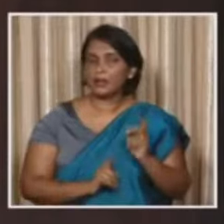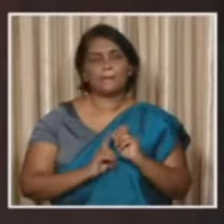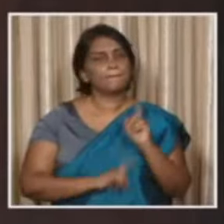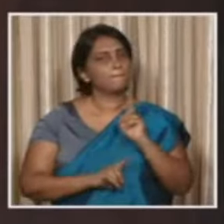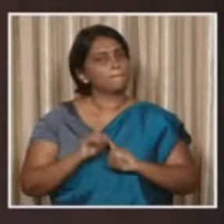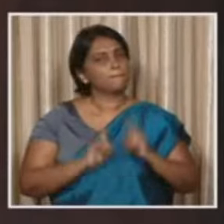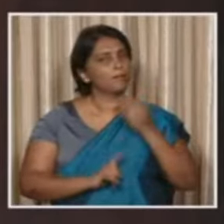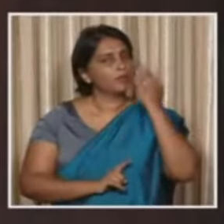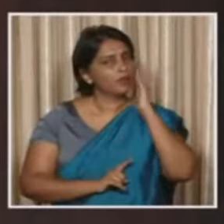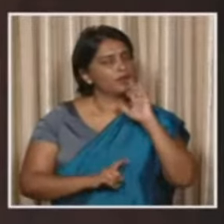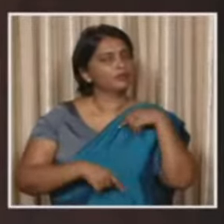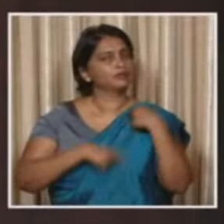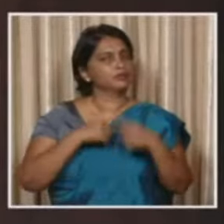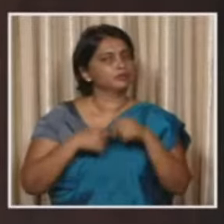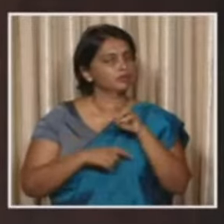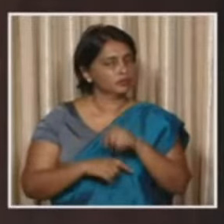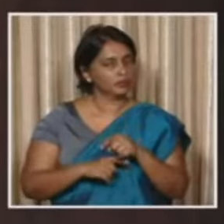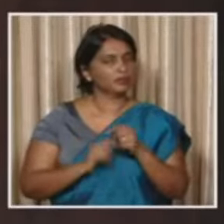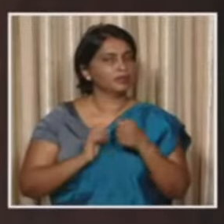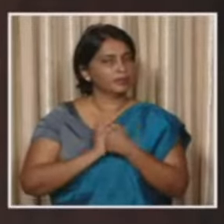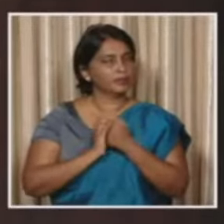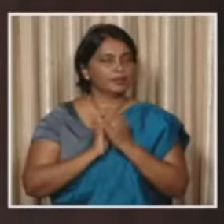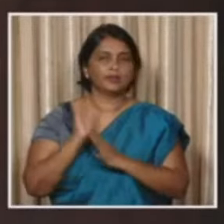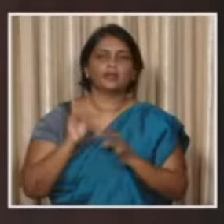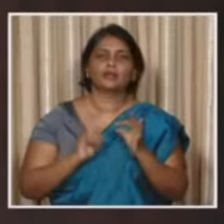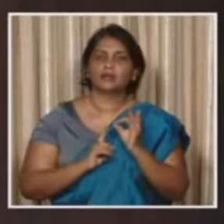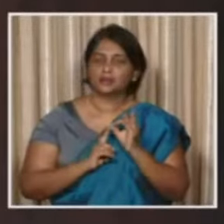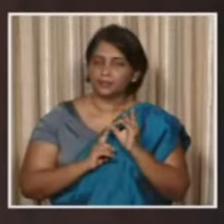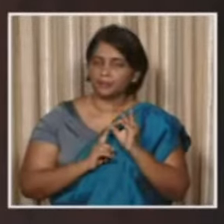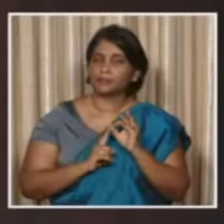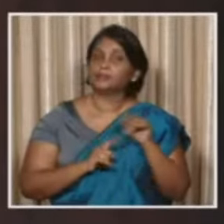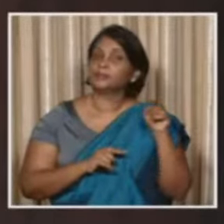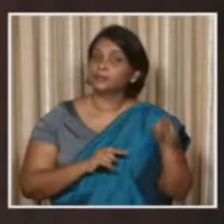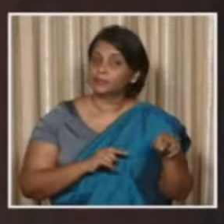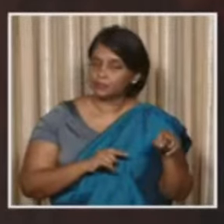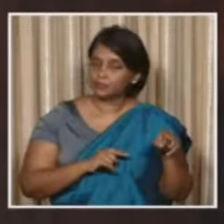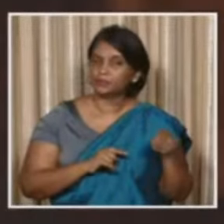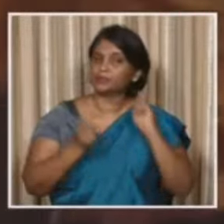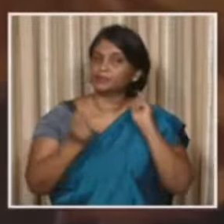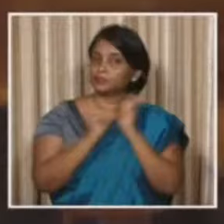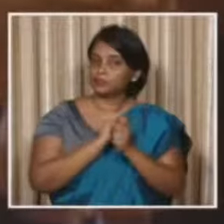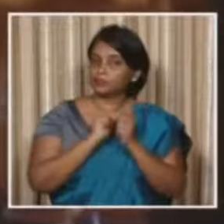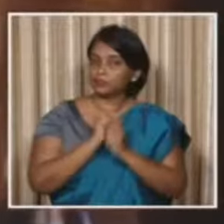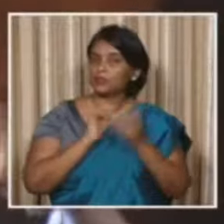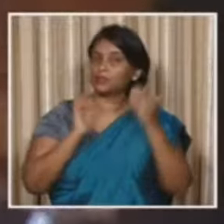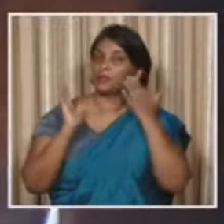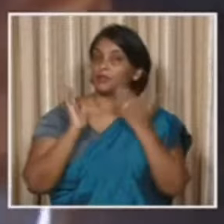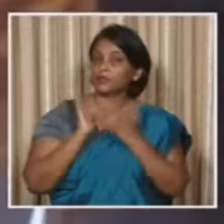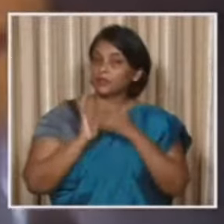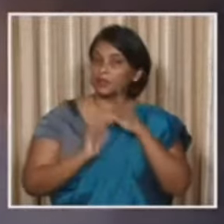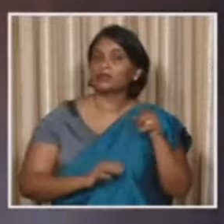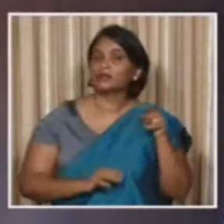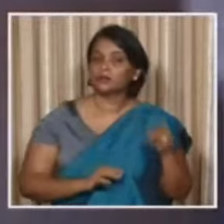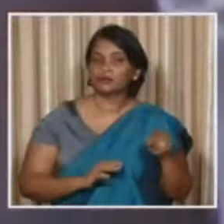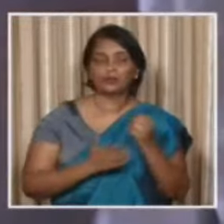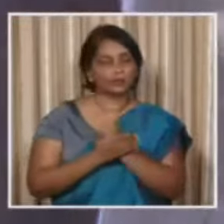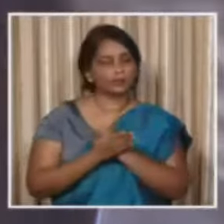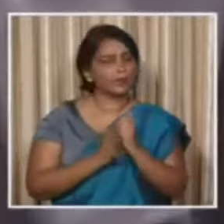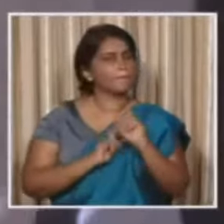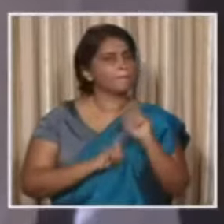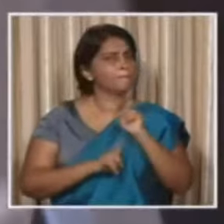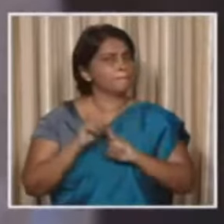පාර්ලිමේන්තුවේ සම්ප්‍රදායක් තියෙනවා ගරු මන්ත්‍රීතුමනි ඒ සංශෝධන පිළිබඳව තිබුණා නම් ඒක මේ හැම